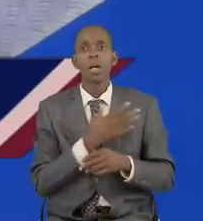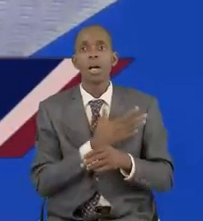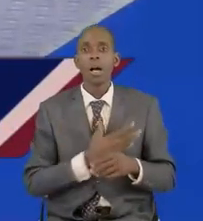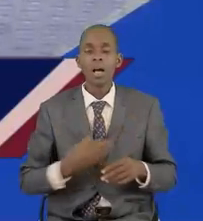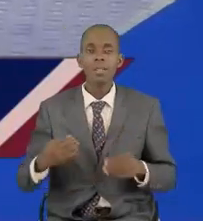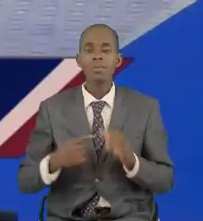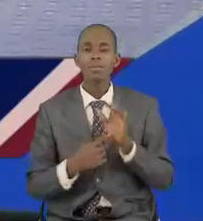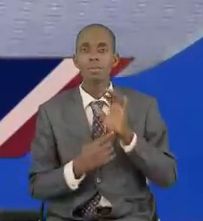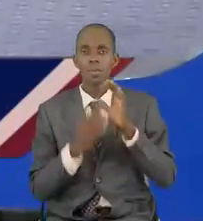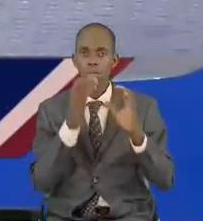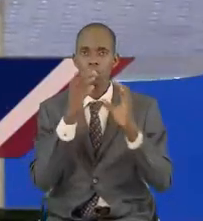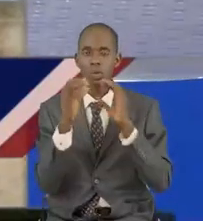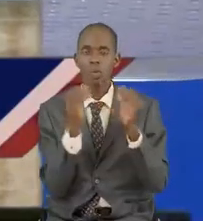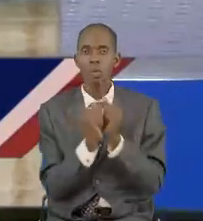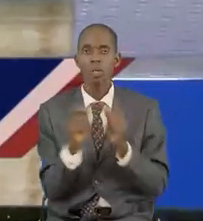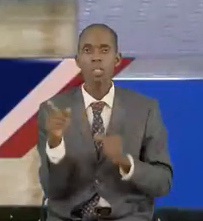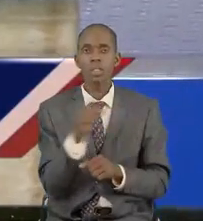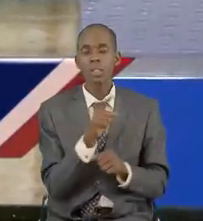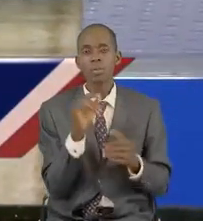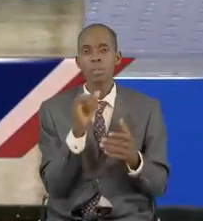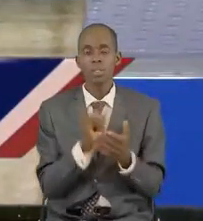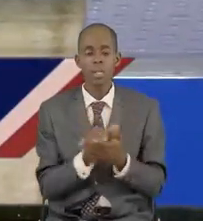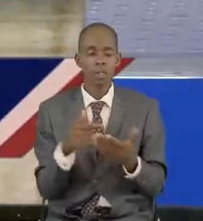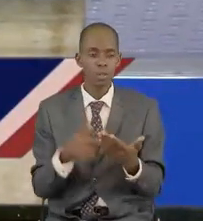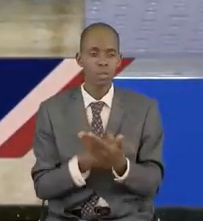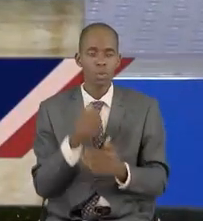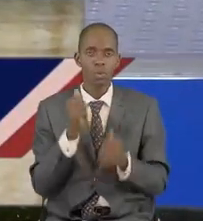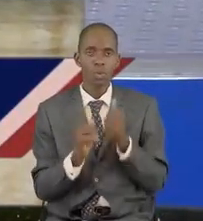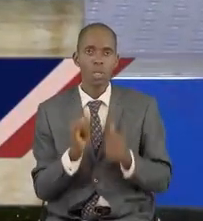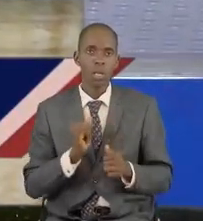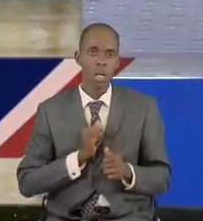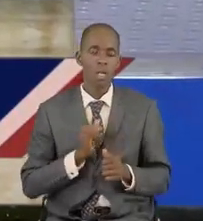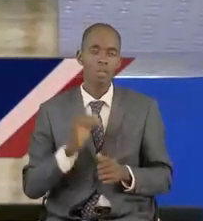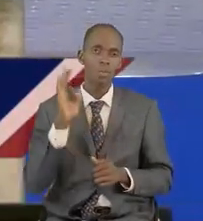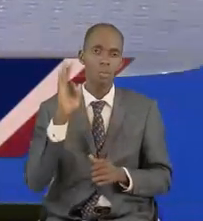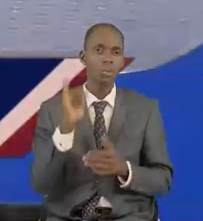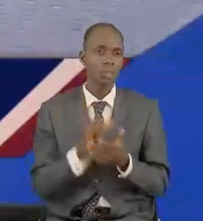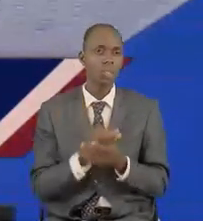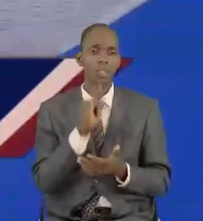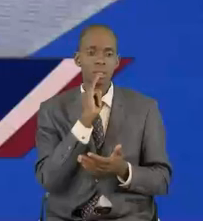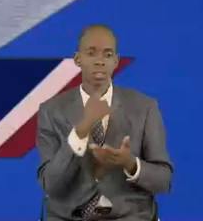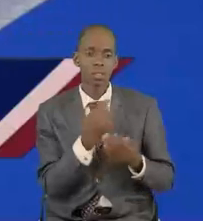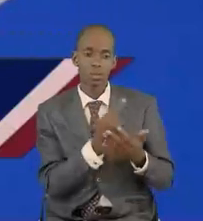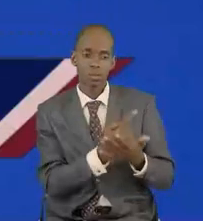14 ans après je monte de nouveau à Jérusalem avec panaba